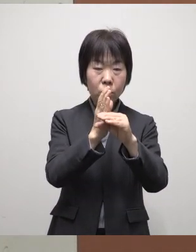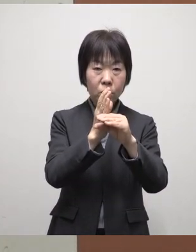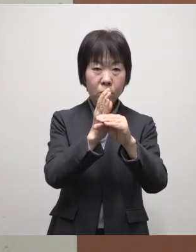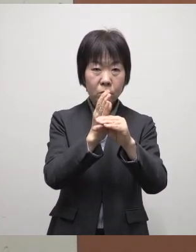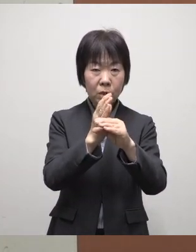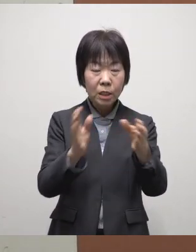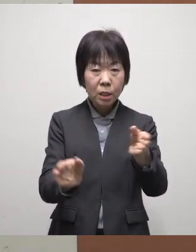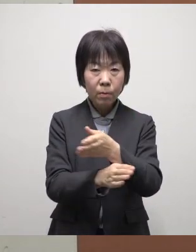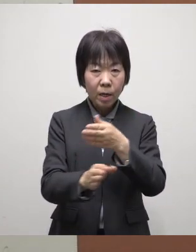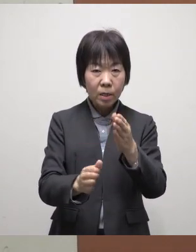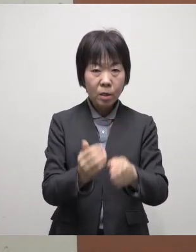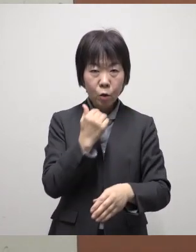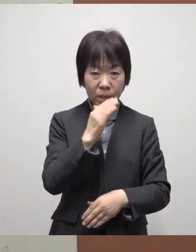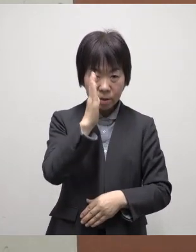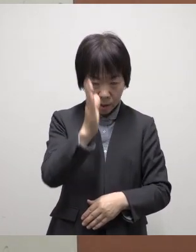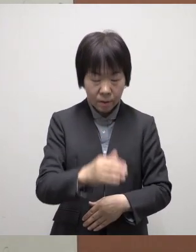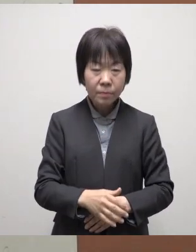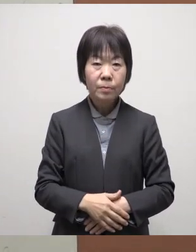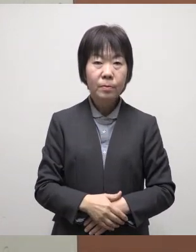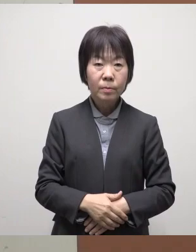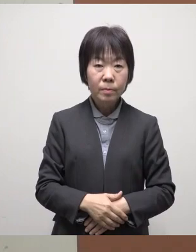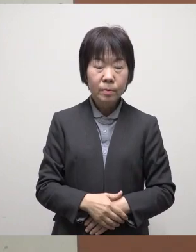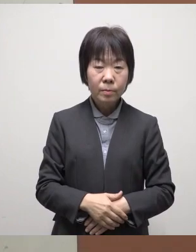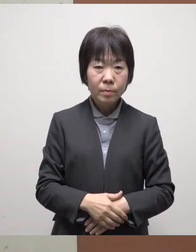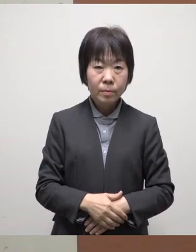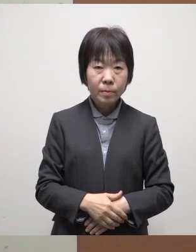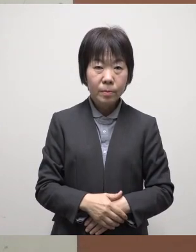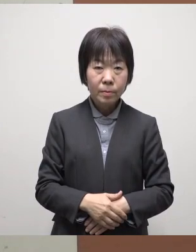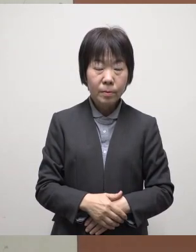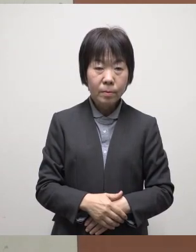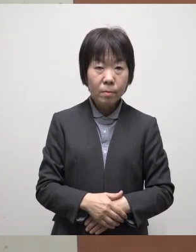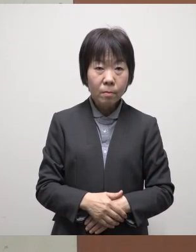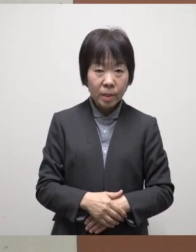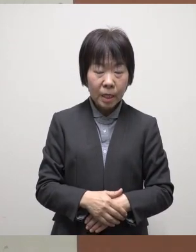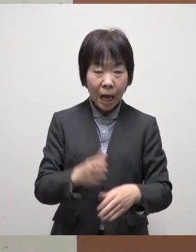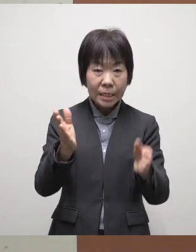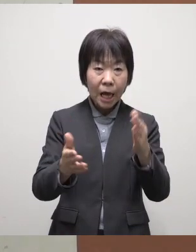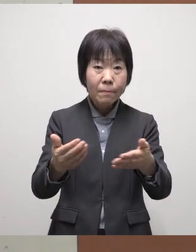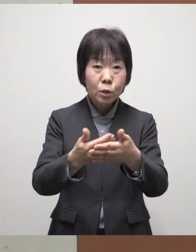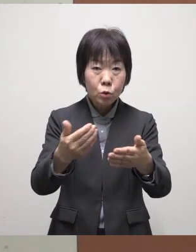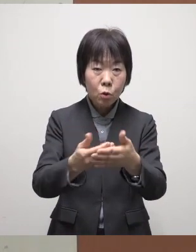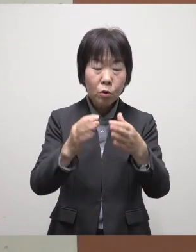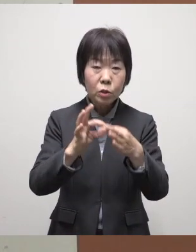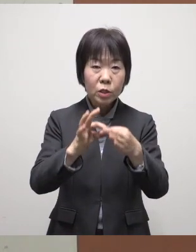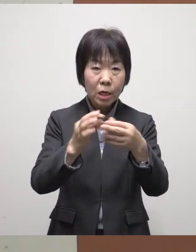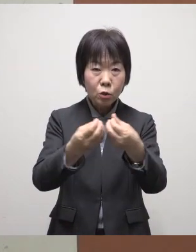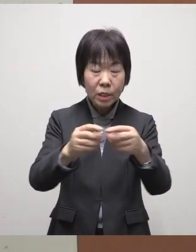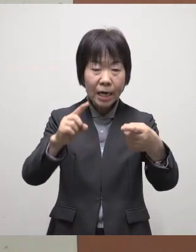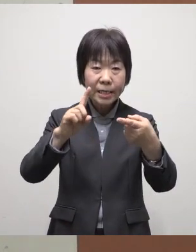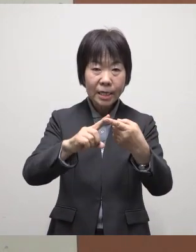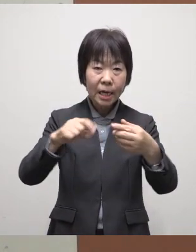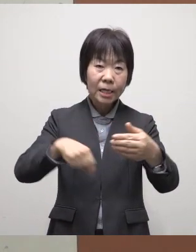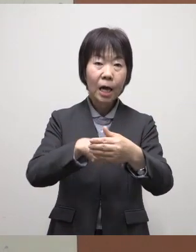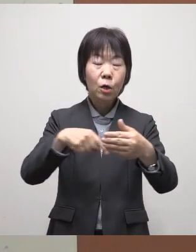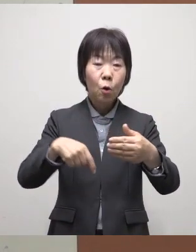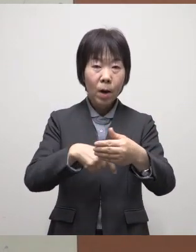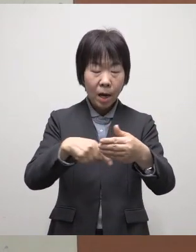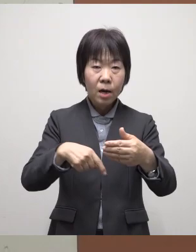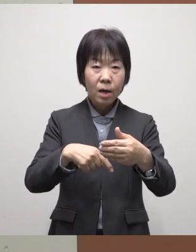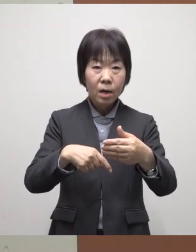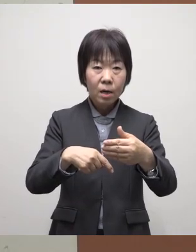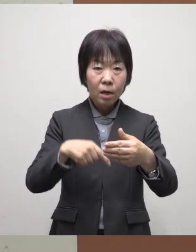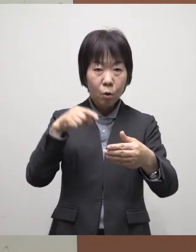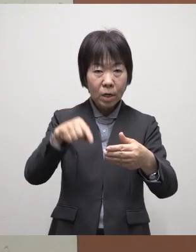しばらくお時間をいただきたいと思いますまたあのサービス業についての具体的な内容ということになりますが